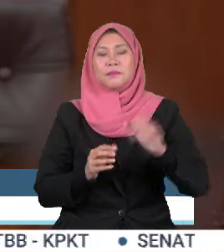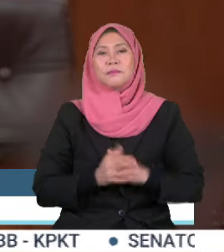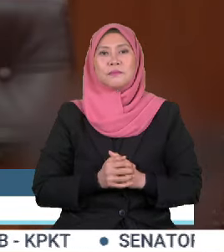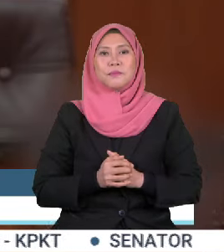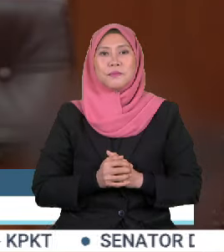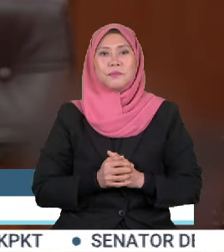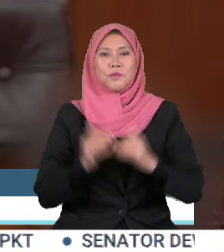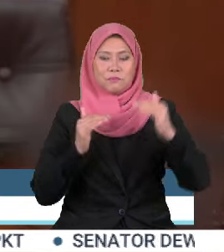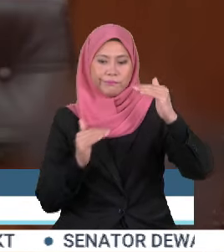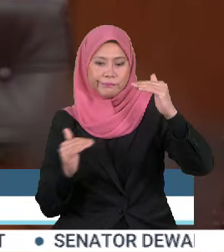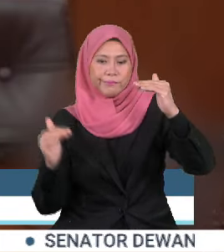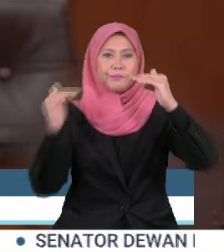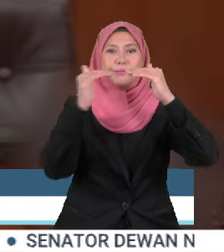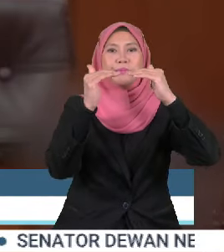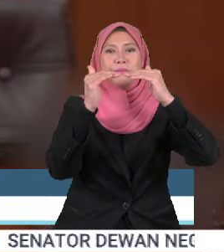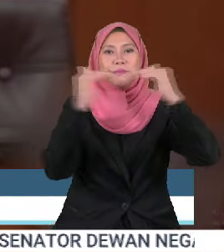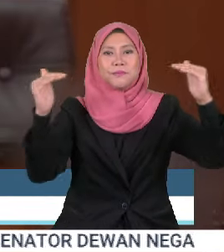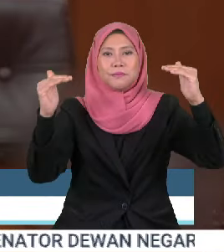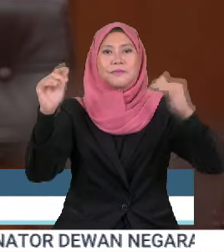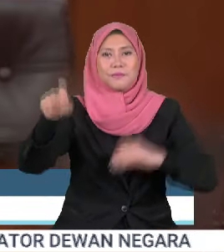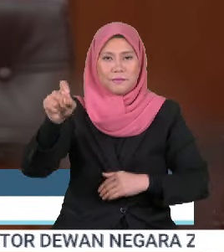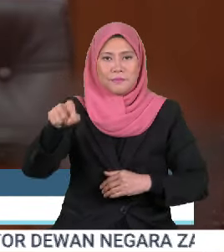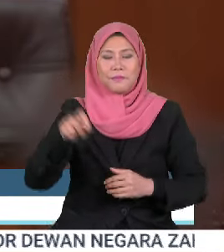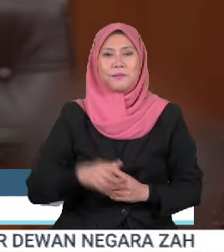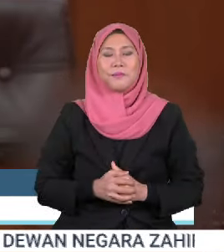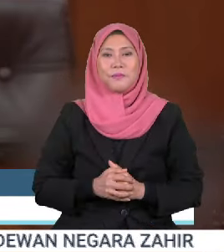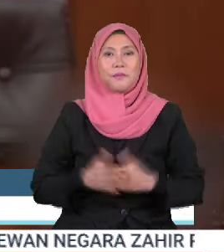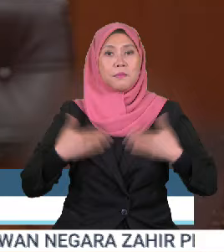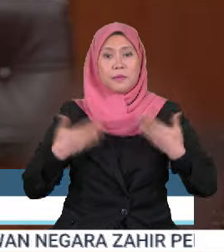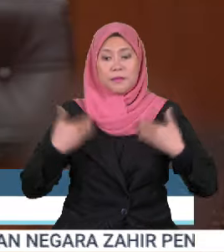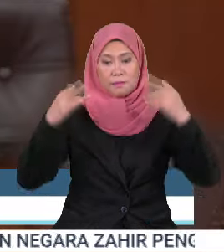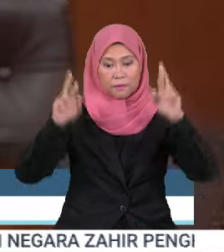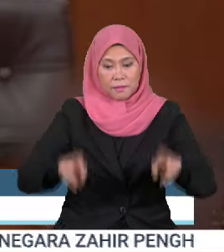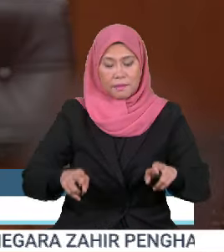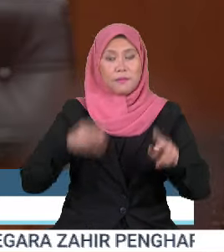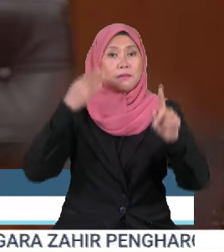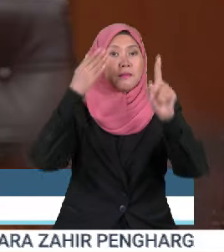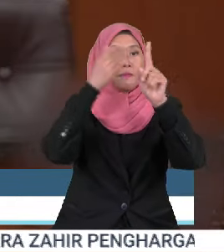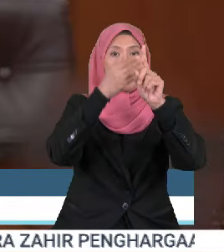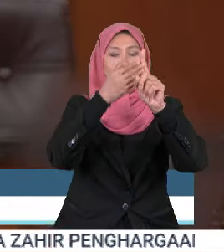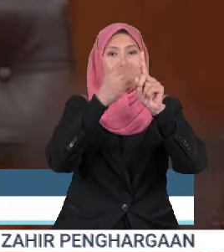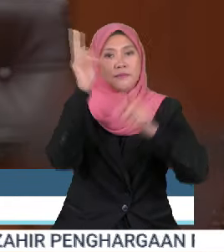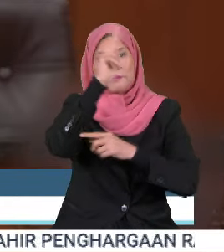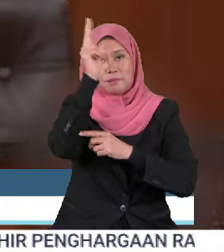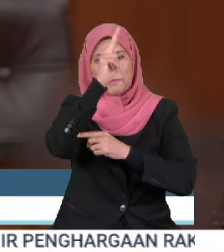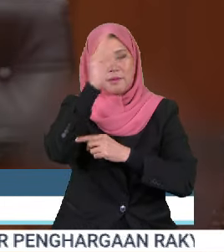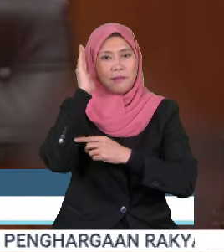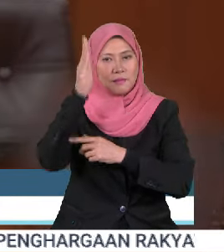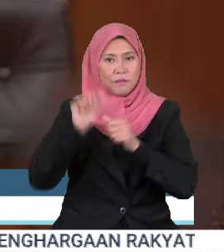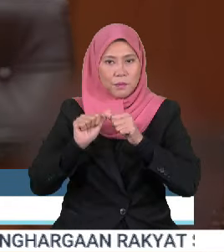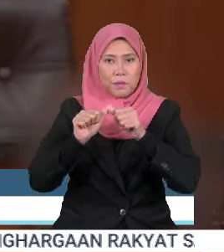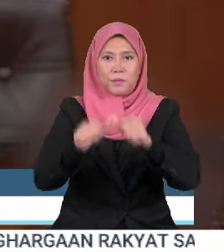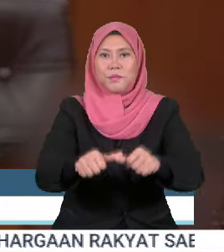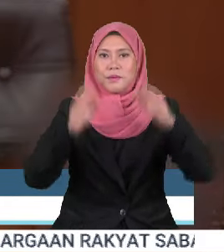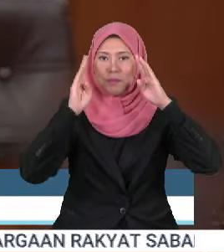merapatkan jurang ketidaksamaan Kesejahteraan Rakyat menjadi matlamat utama kerajaan dan akan terus